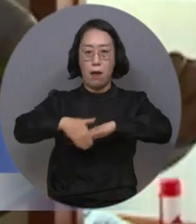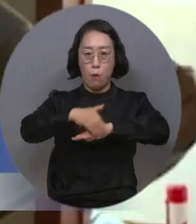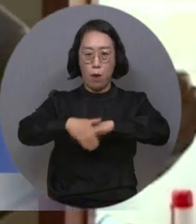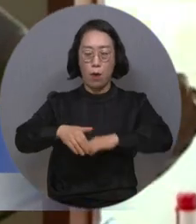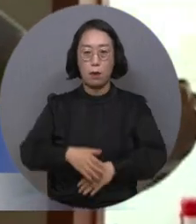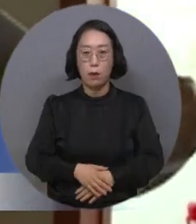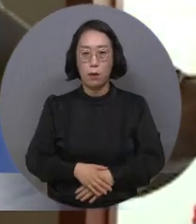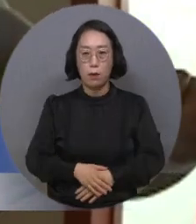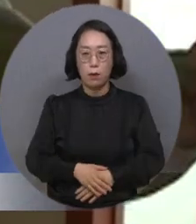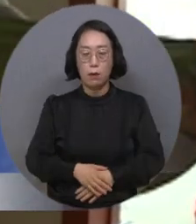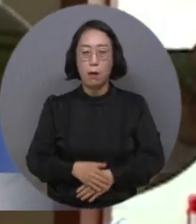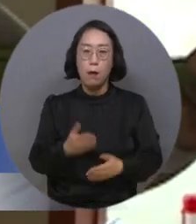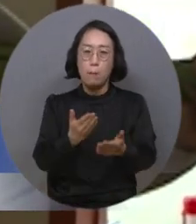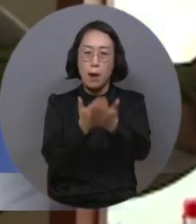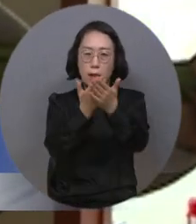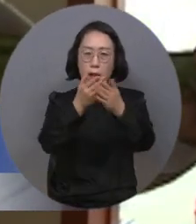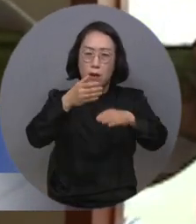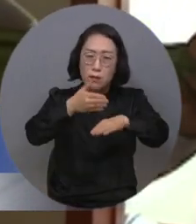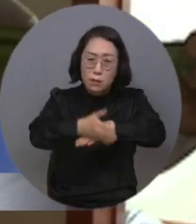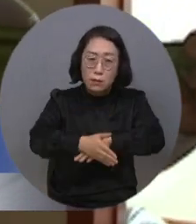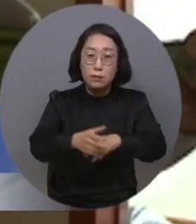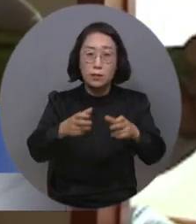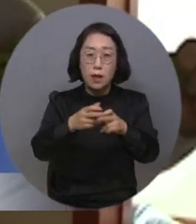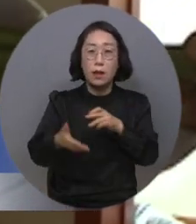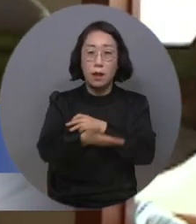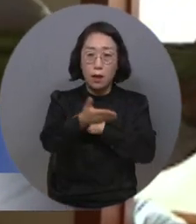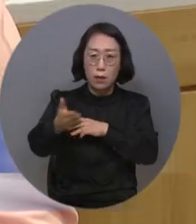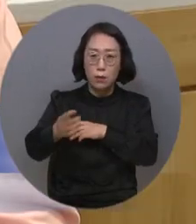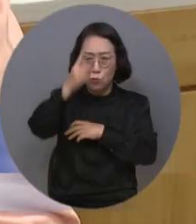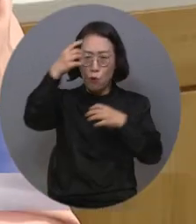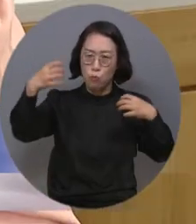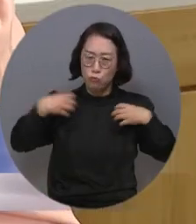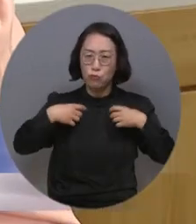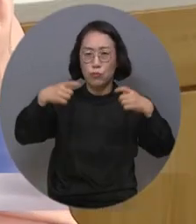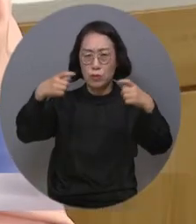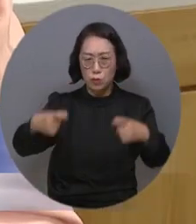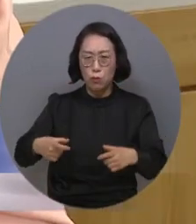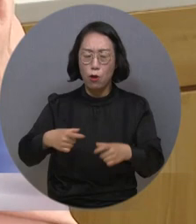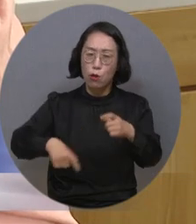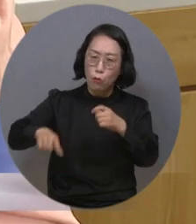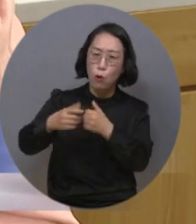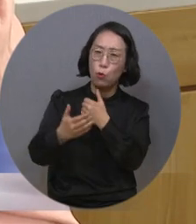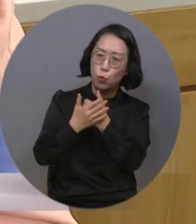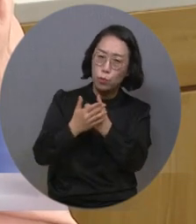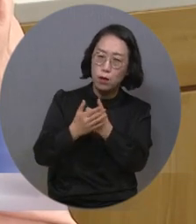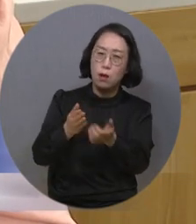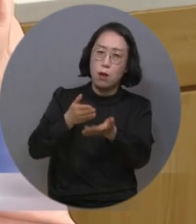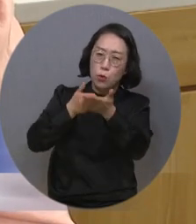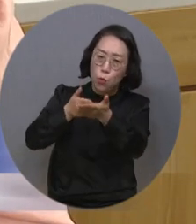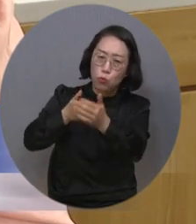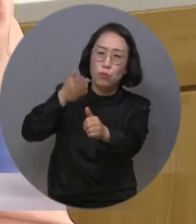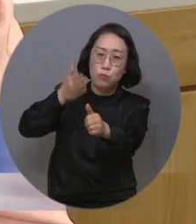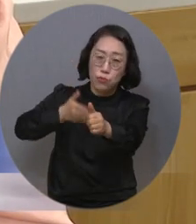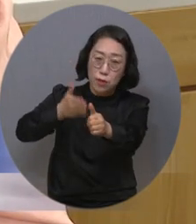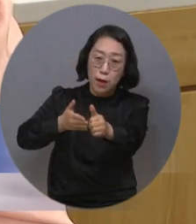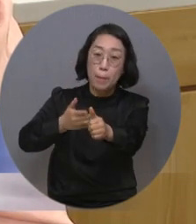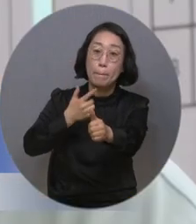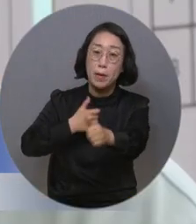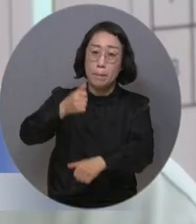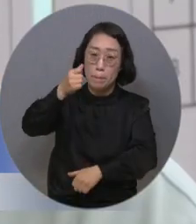그동안 발달장애인 보호자들은 정보와 지자체에 돌봄 서비스 확대를 요구한 바 있는데요